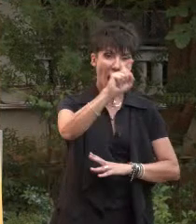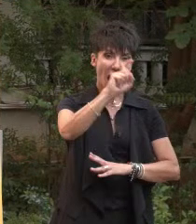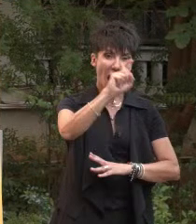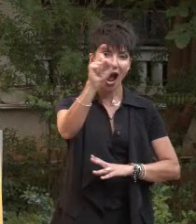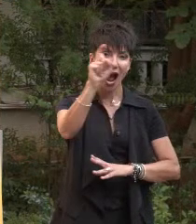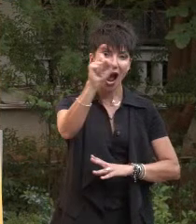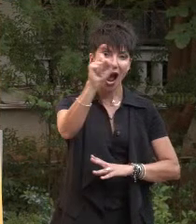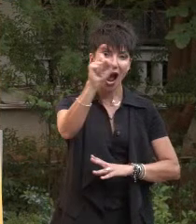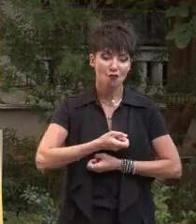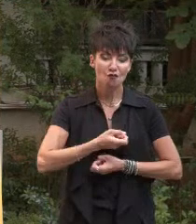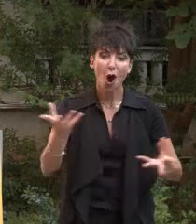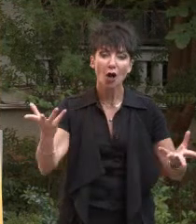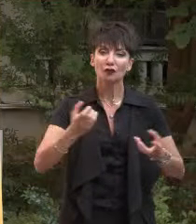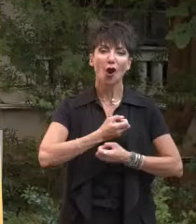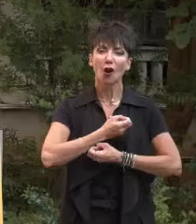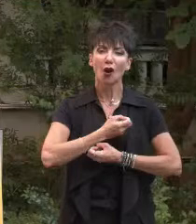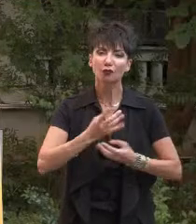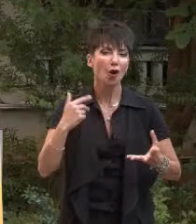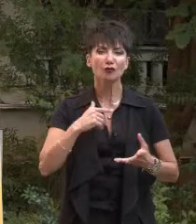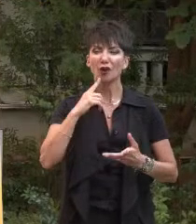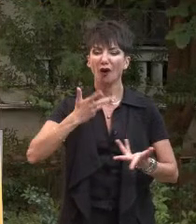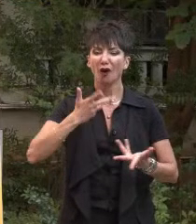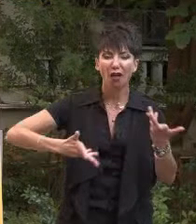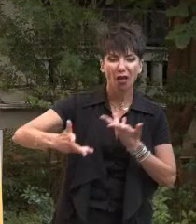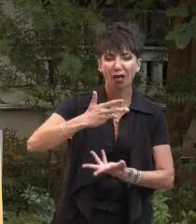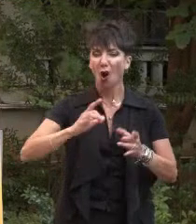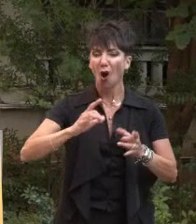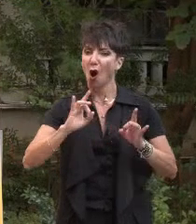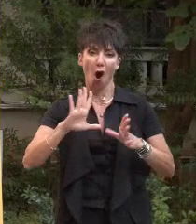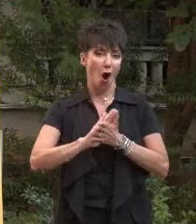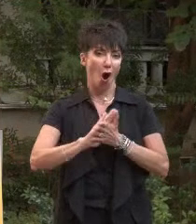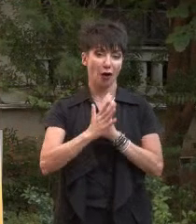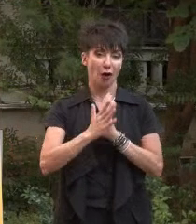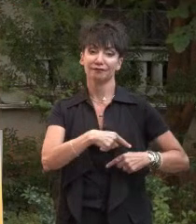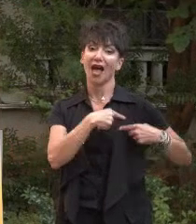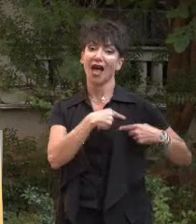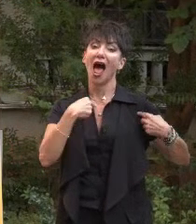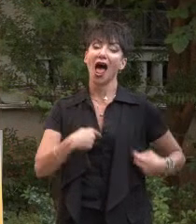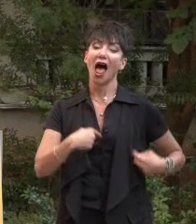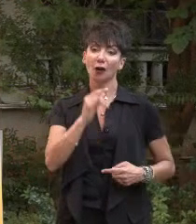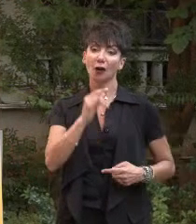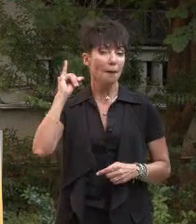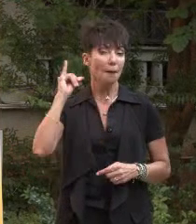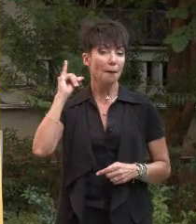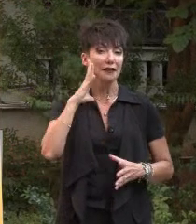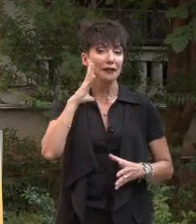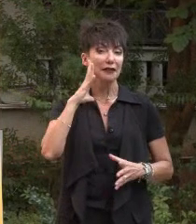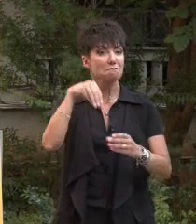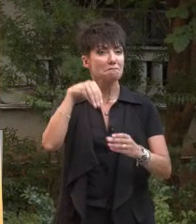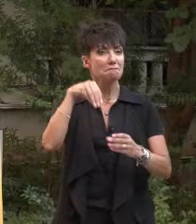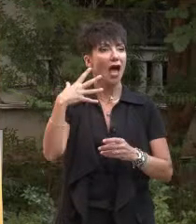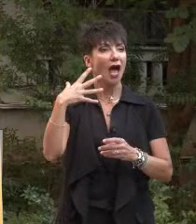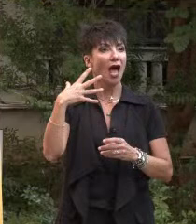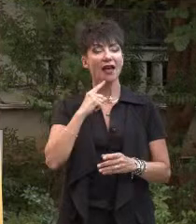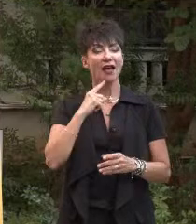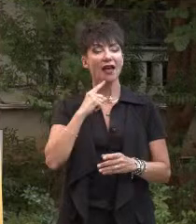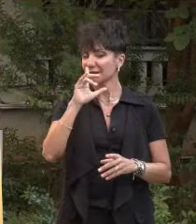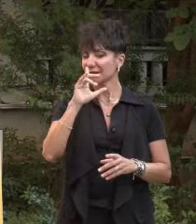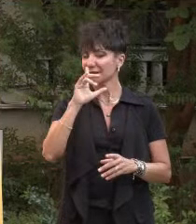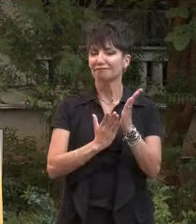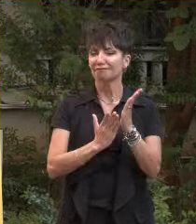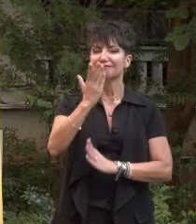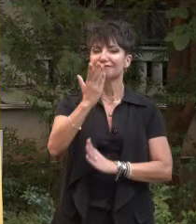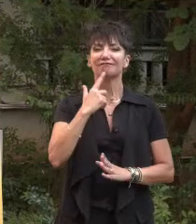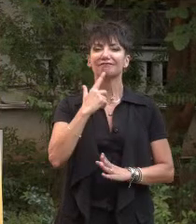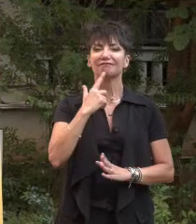γίνει προσφορά χωρίς αντάλλασμα. Γιατί ο εθελοντισμός εμπερικλεί πανανθρώπινες ηθικές αξίες που